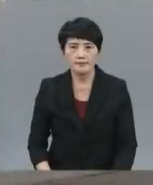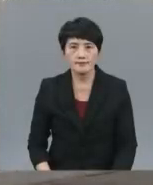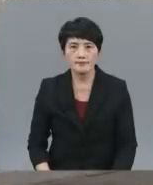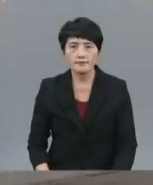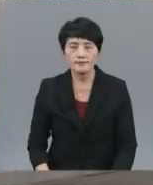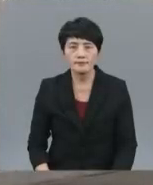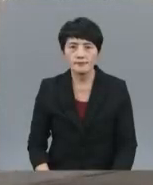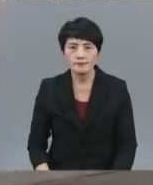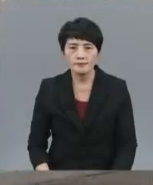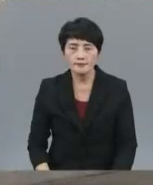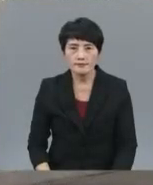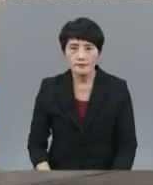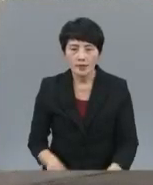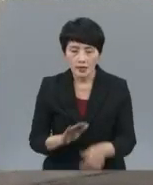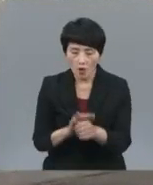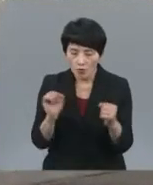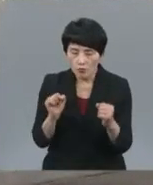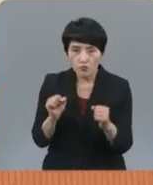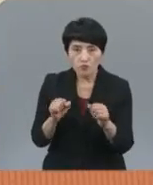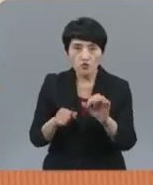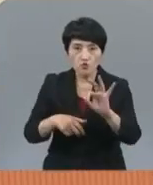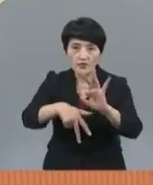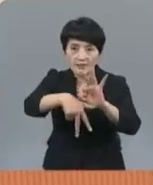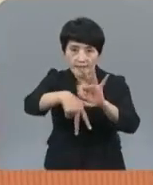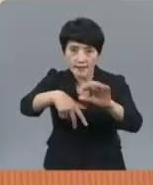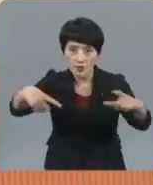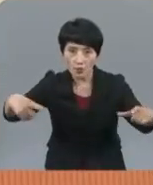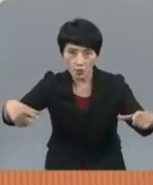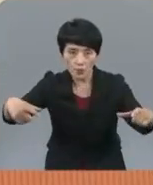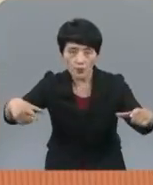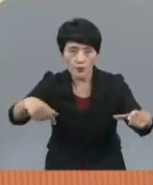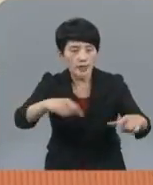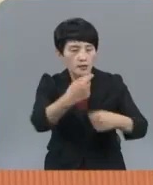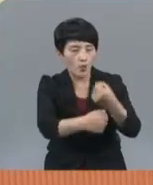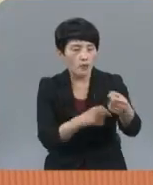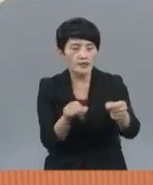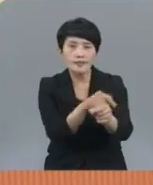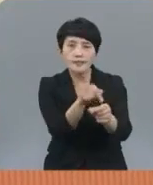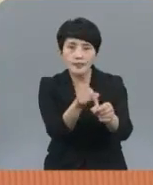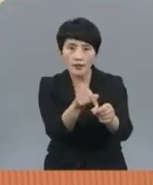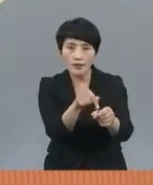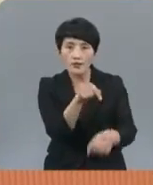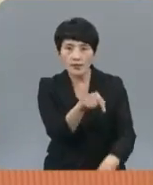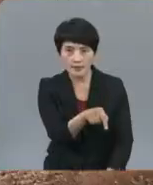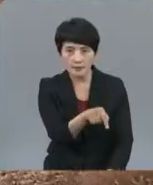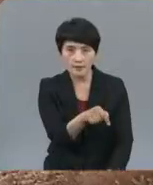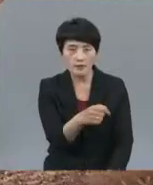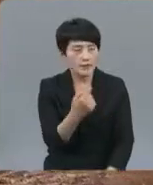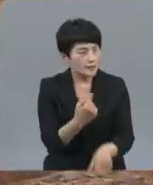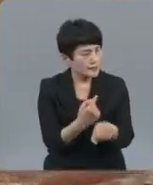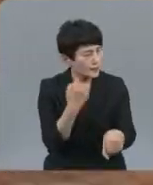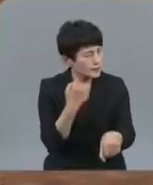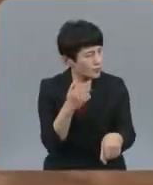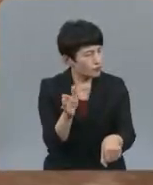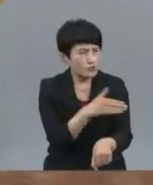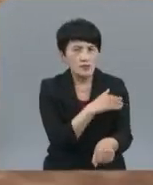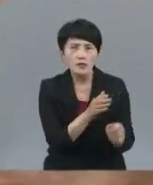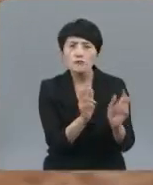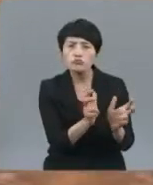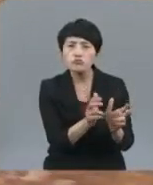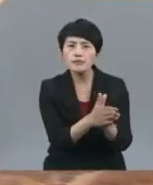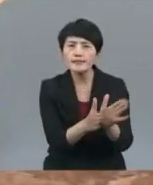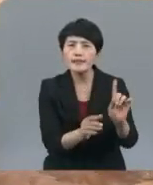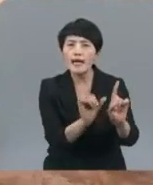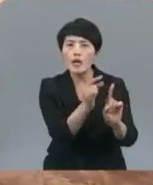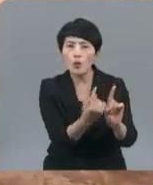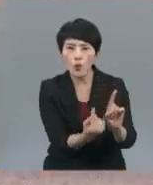bộ công nghiệp thương mại và tài nguyên Hàn Quốc ngày 12/6 đã mở cuộc họp của ủy ban xúc tiến dự án phát triển nguồn điện phê chuẩn kế hoạch